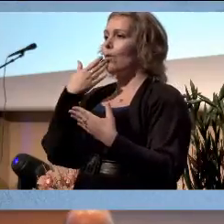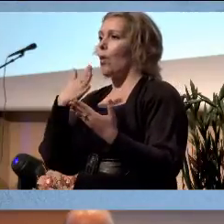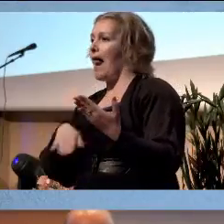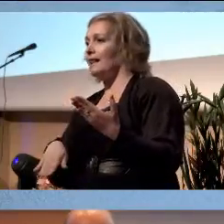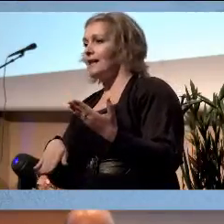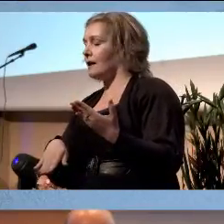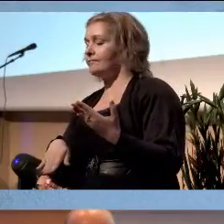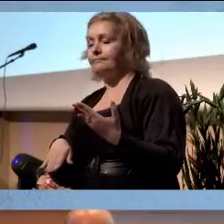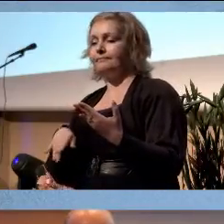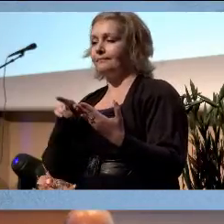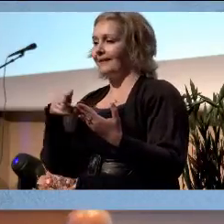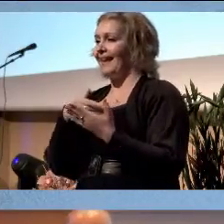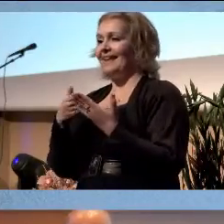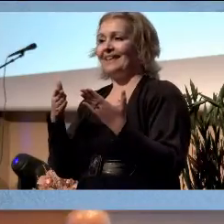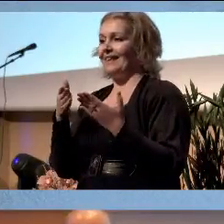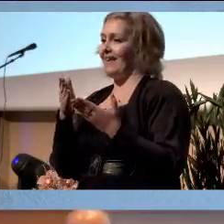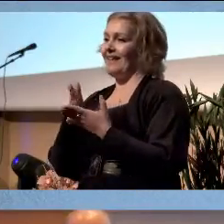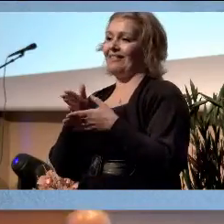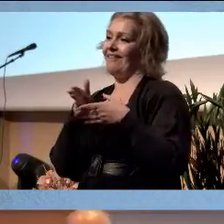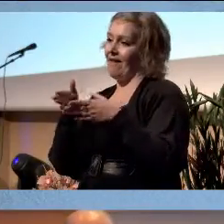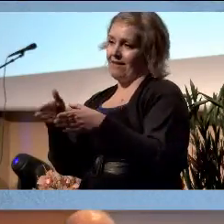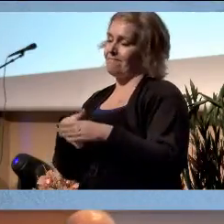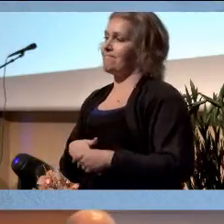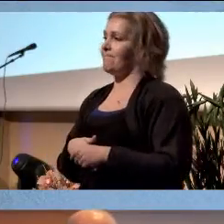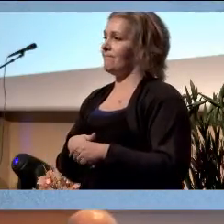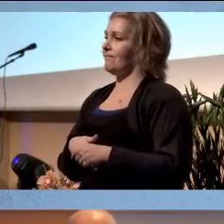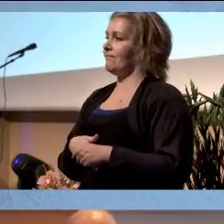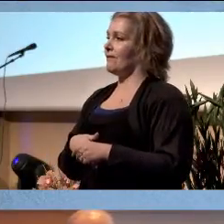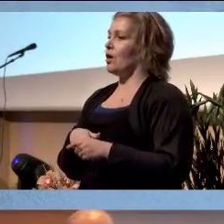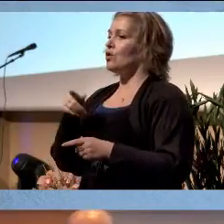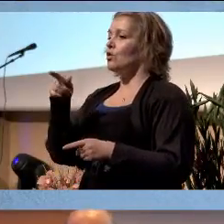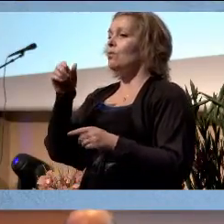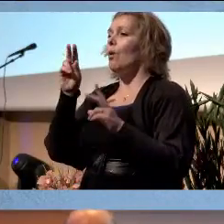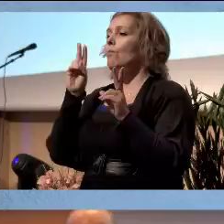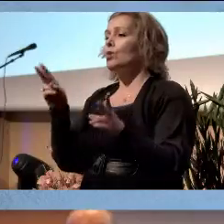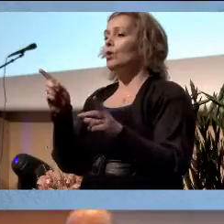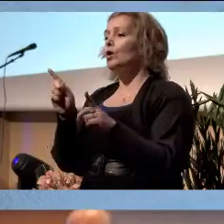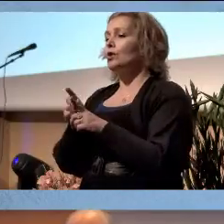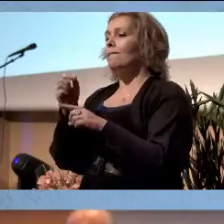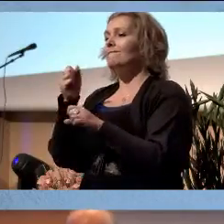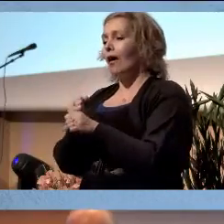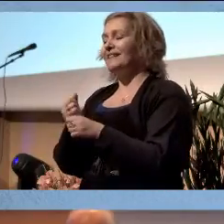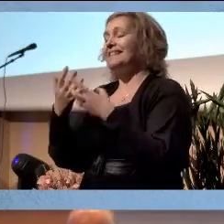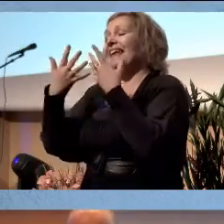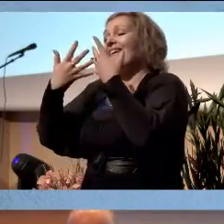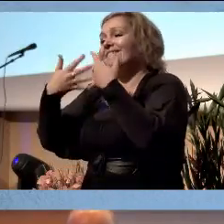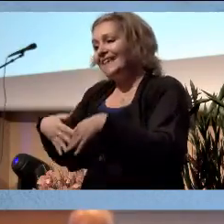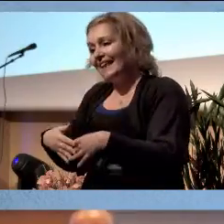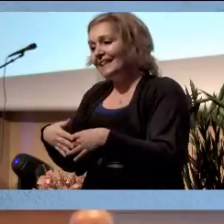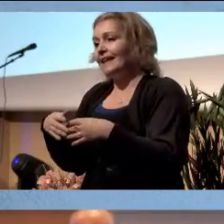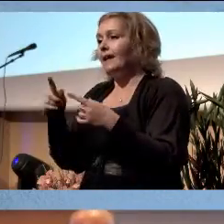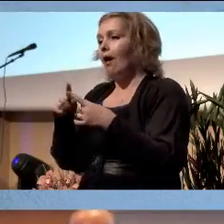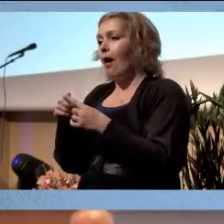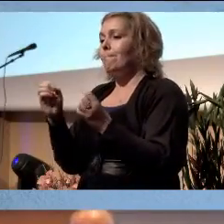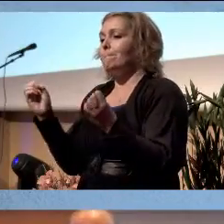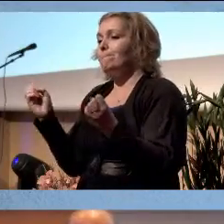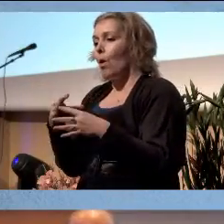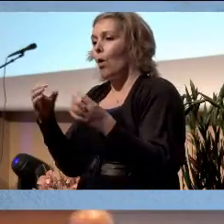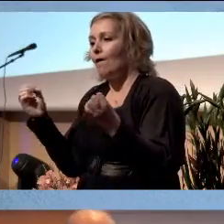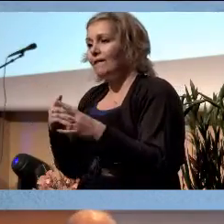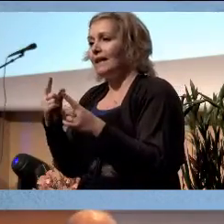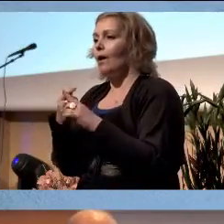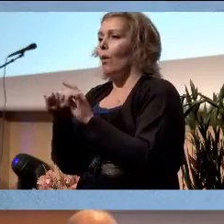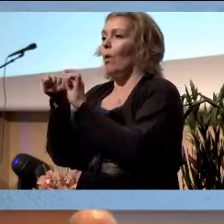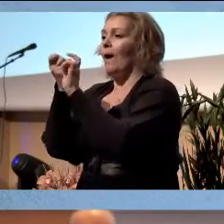helse, det er ikke veien å gå. Vi må ha brukere som faktisk virker, altså påvirker og